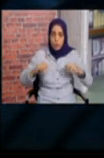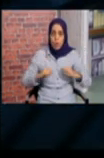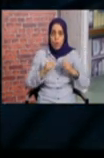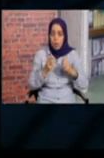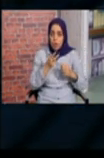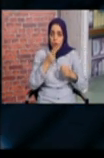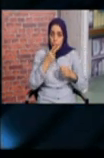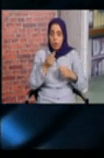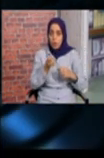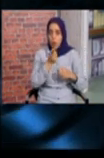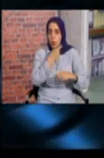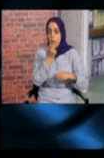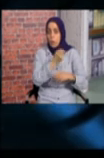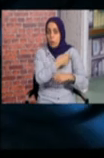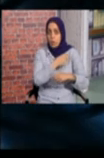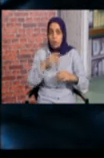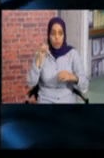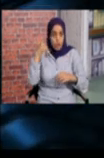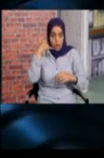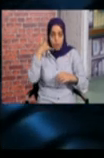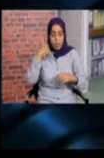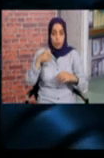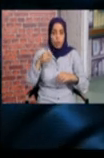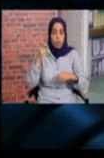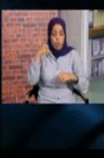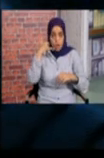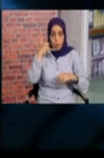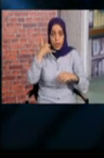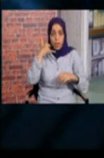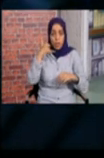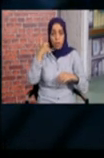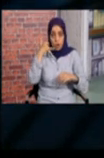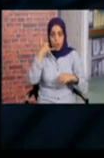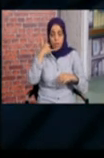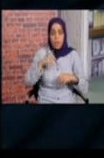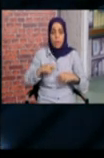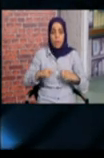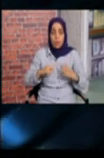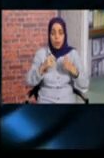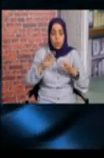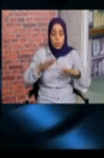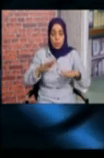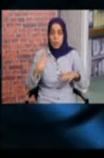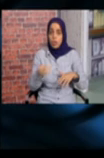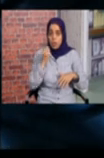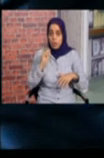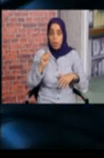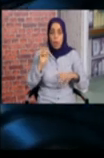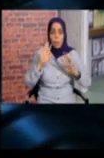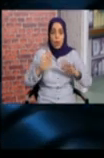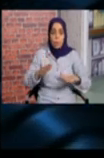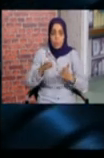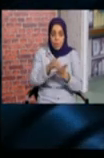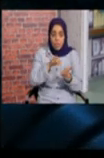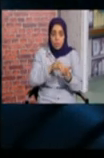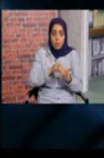لا. كمان على الخط الساخن بنستقبل البلاغات، وده كتير من الناس ما تعرفوش. يعني خاصه احنا مع الموسم بدايه